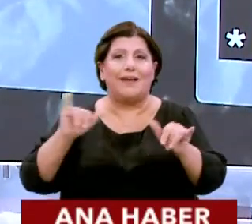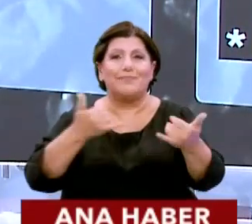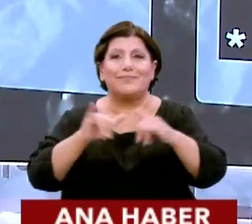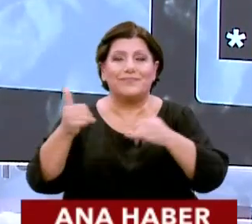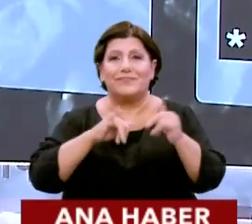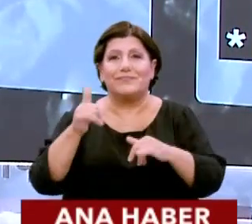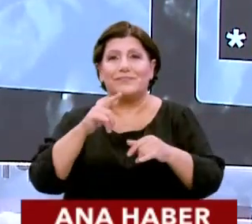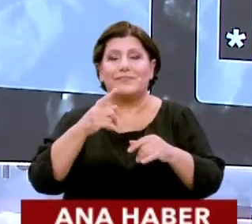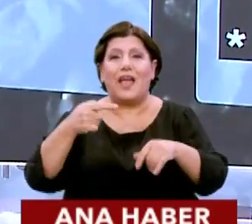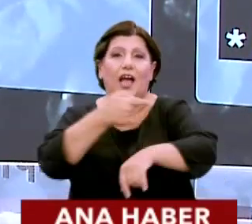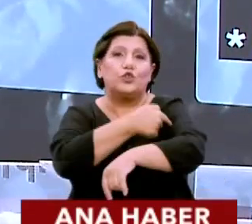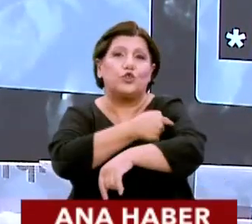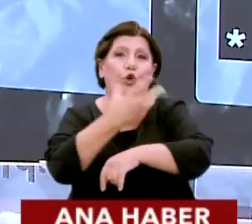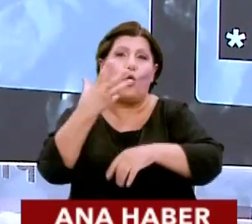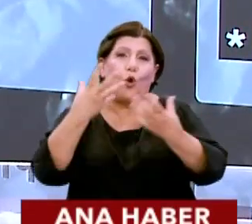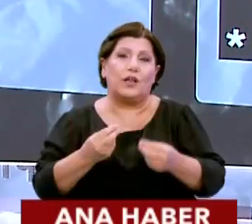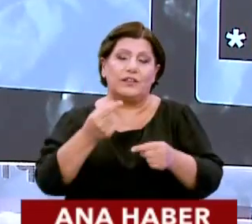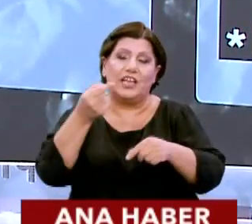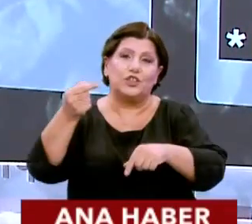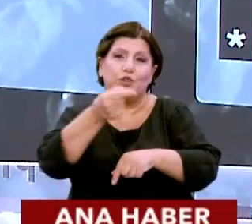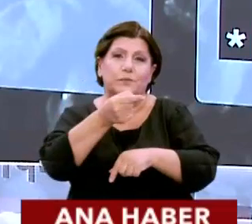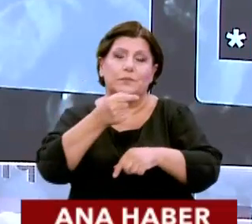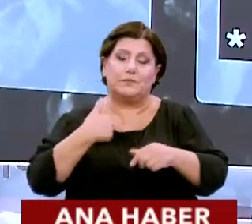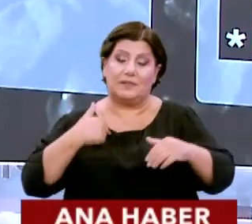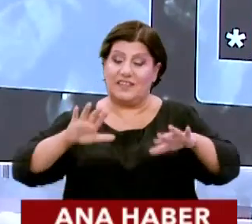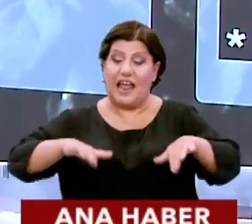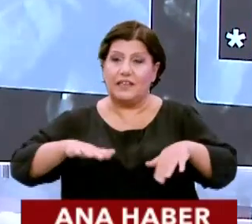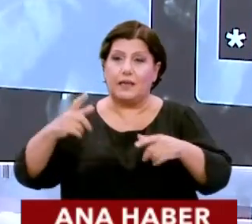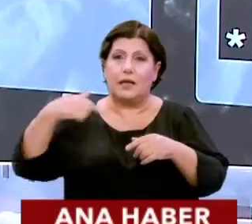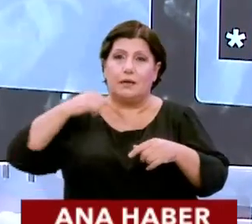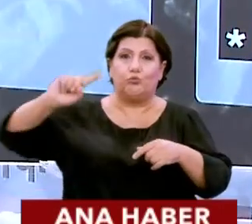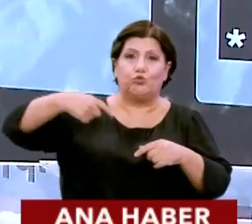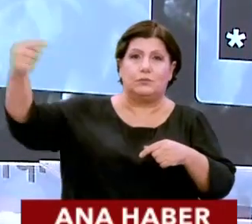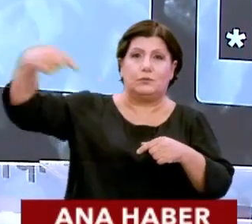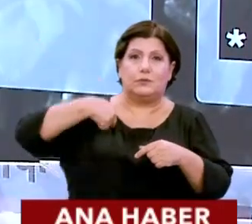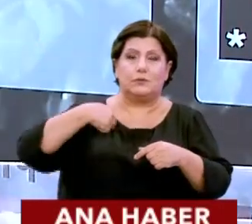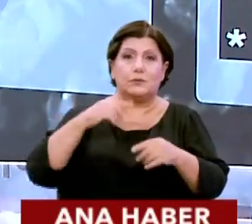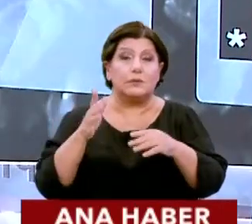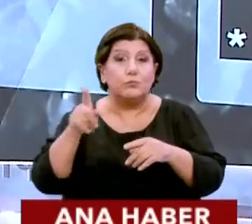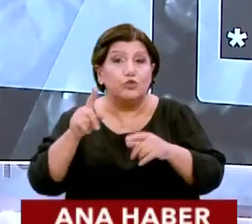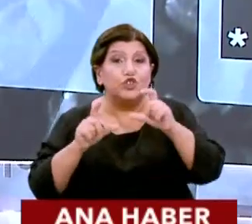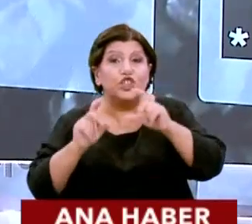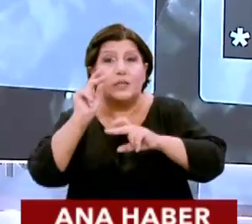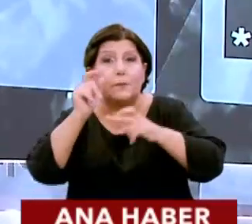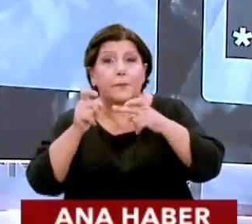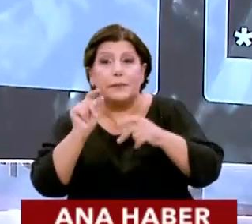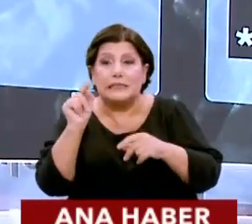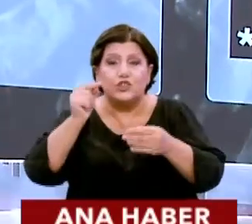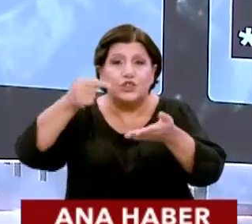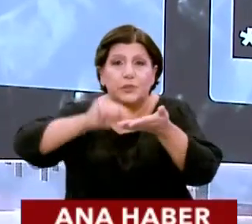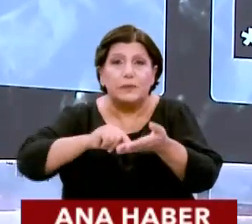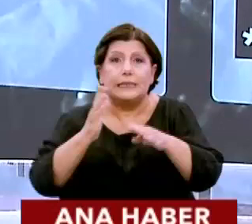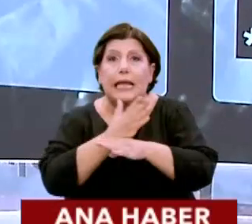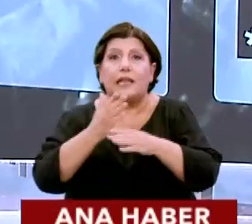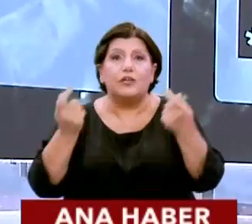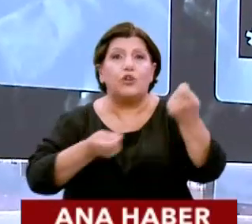olana çip takıyorlarmış diye de Bulunduğunuz yeri gösteriyor Bu Çipler niye çalışmadı Allah aşkına çalışmıyorsa